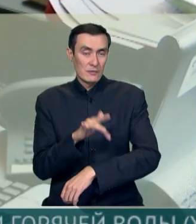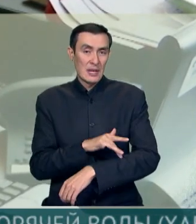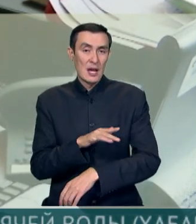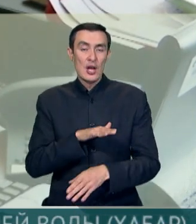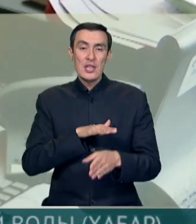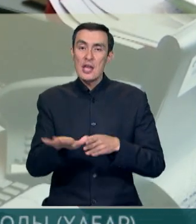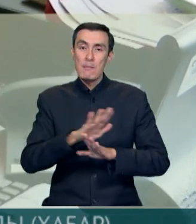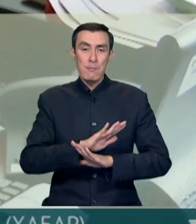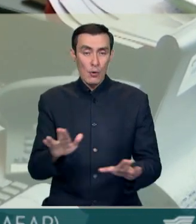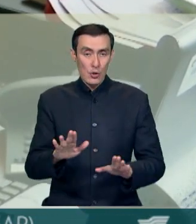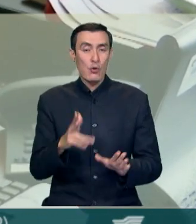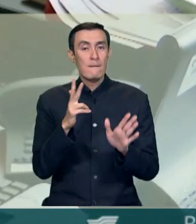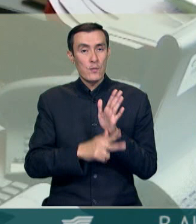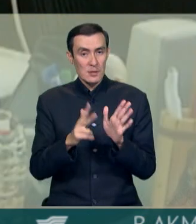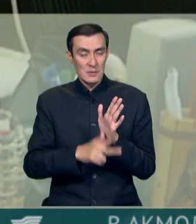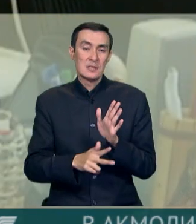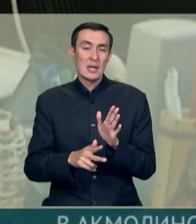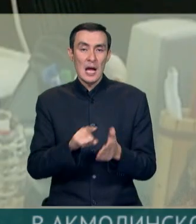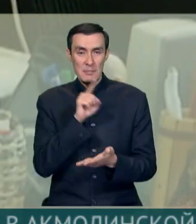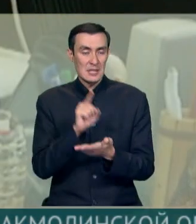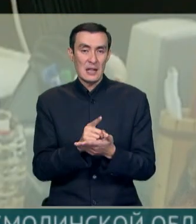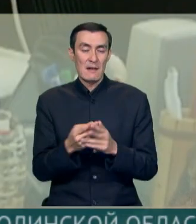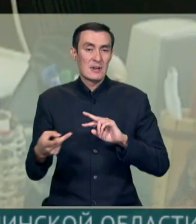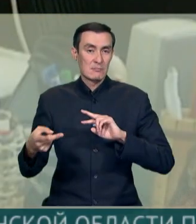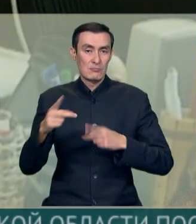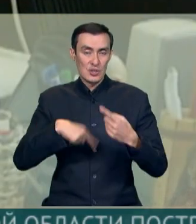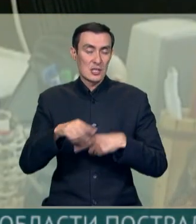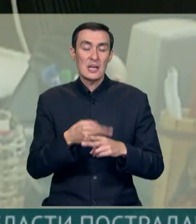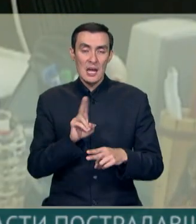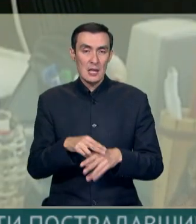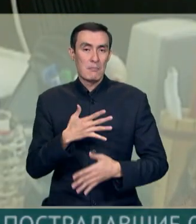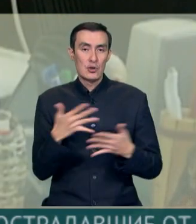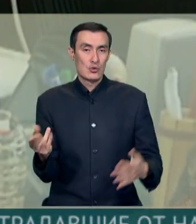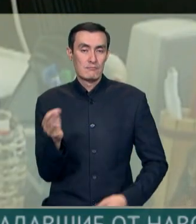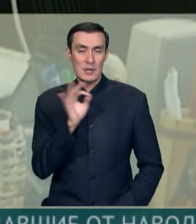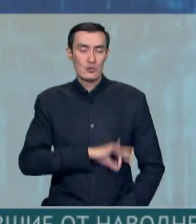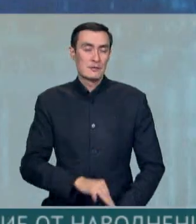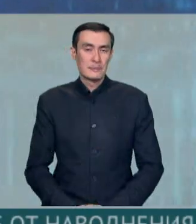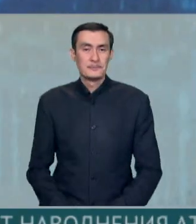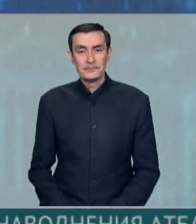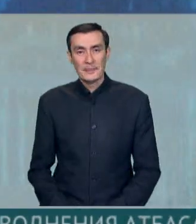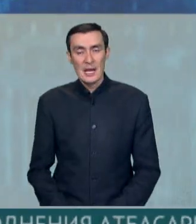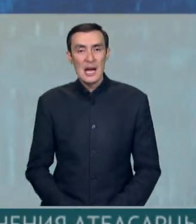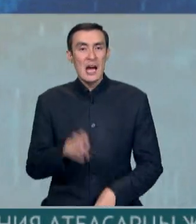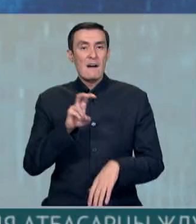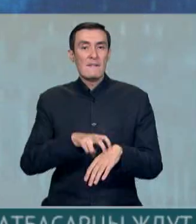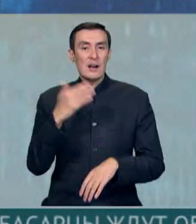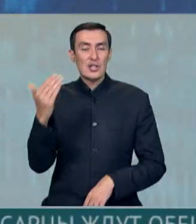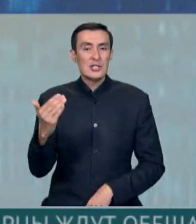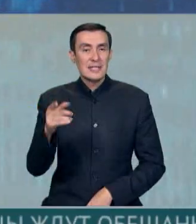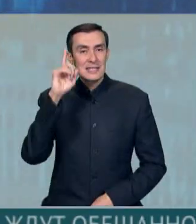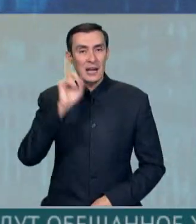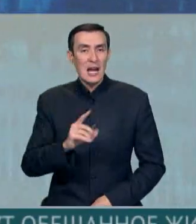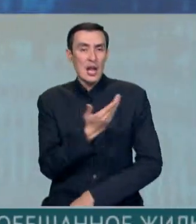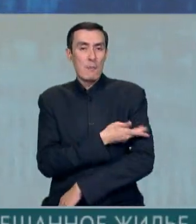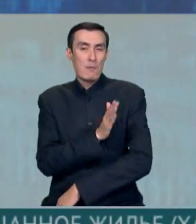полное, но около 80% возмещается обязательно, и поэтому это большое преимущество. Врачи из Израиля